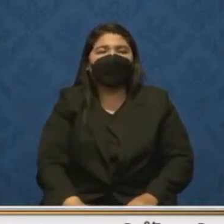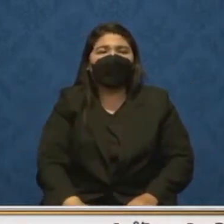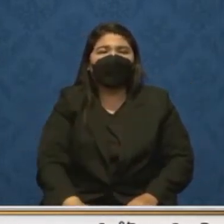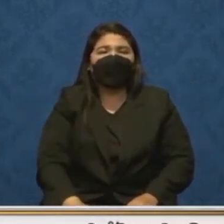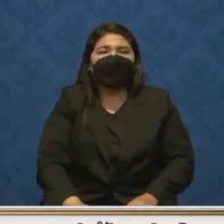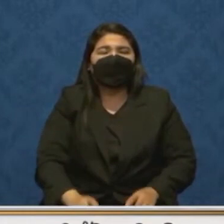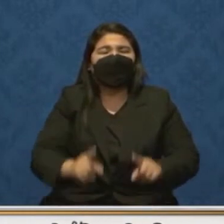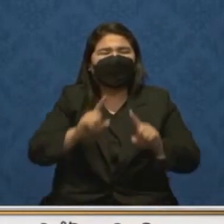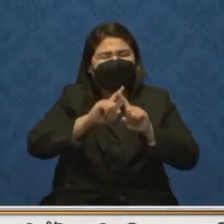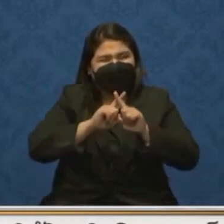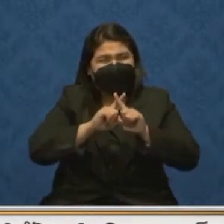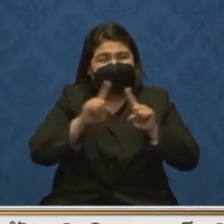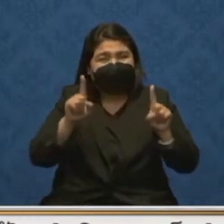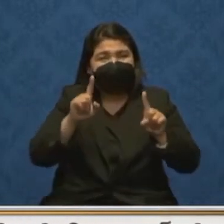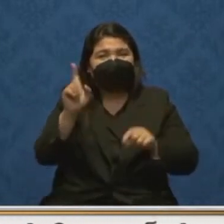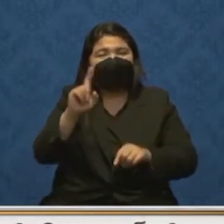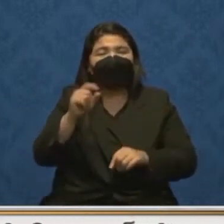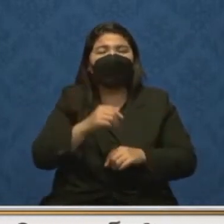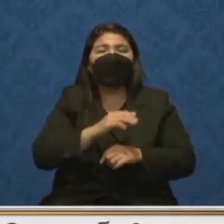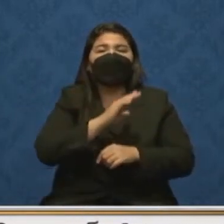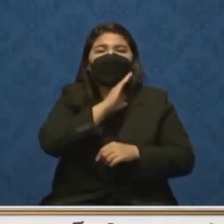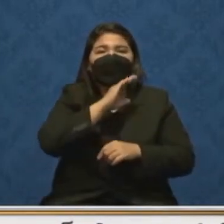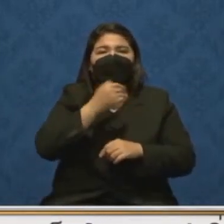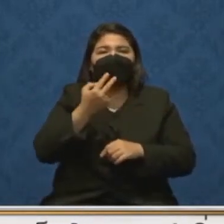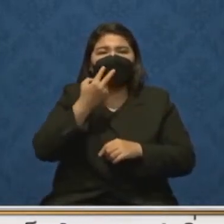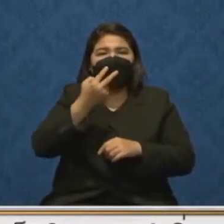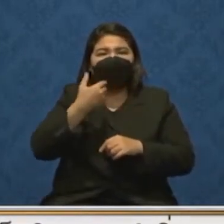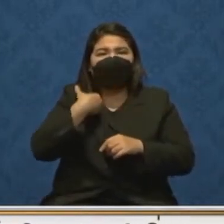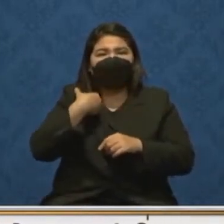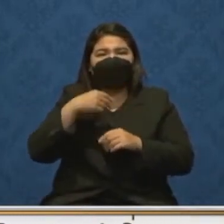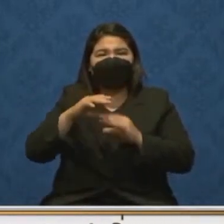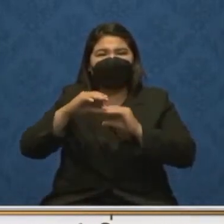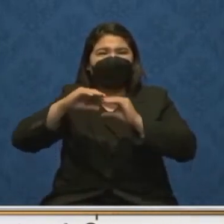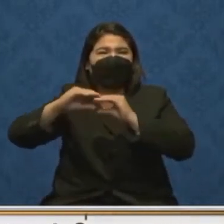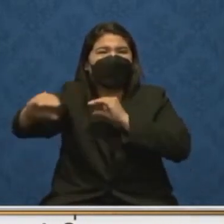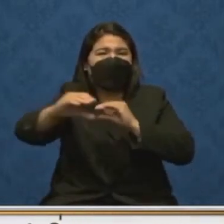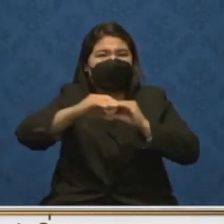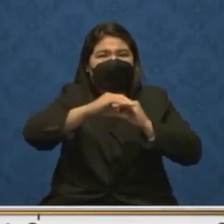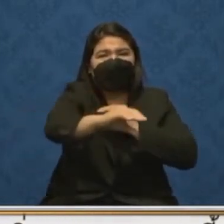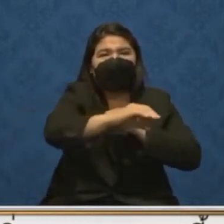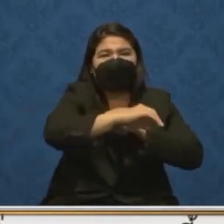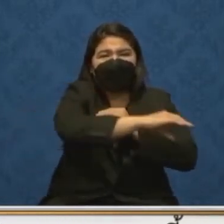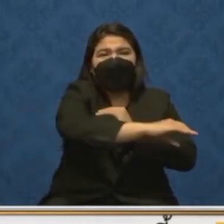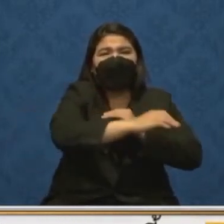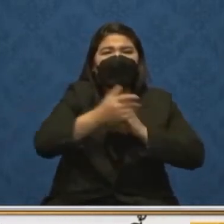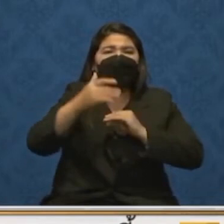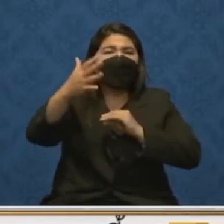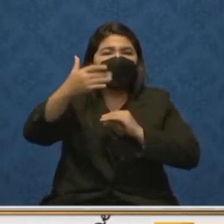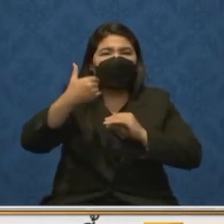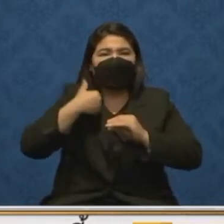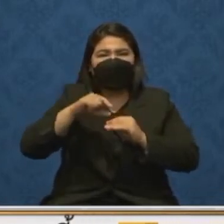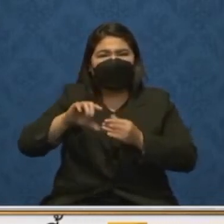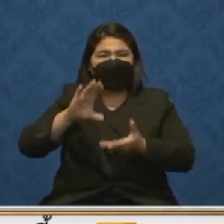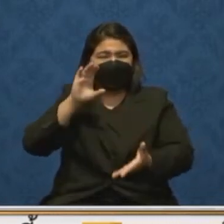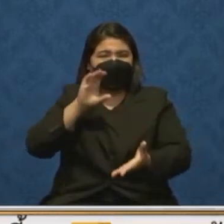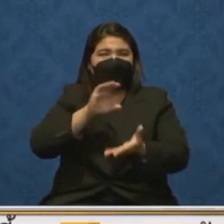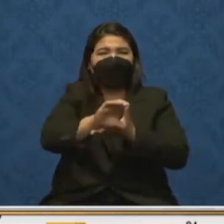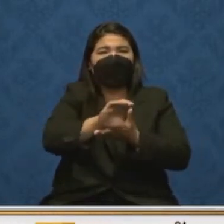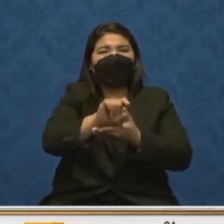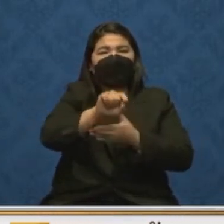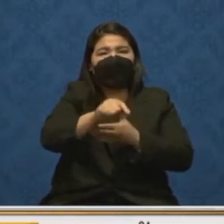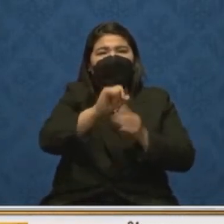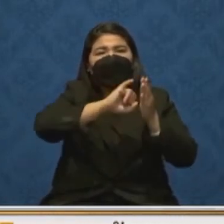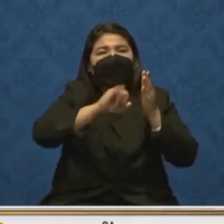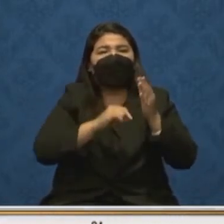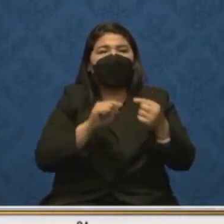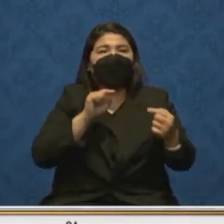แต่ถ้ามันไม่กระจายตัวแต่มันดันไปกระจุกตัวอยู่ที่แค่บางจังหวัดนะท่านประธานแบ